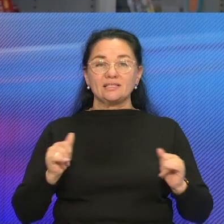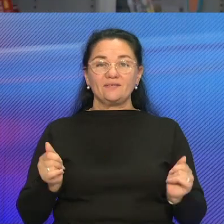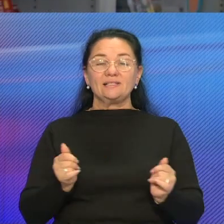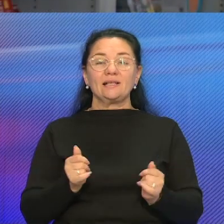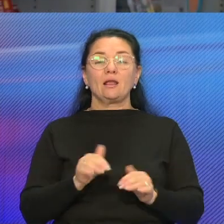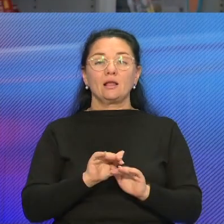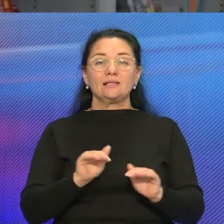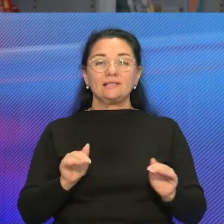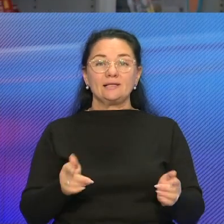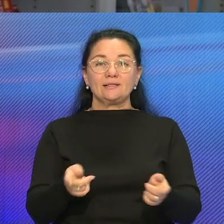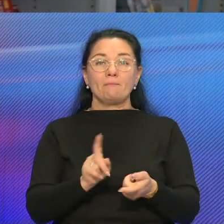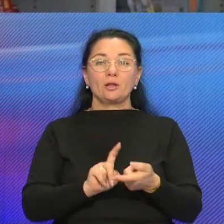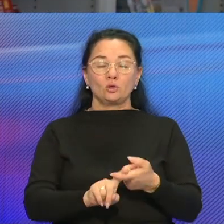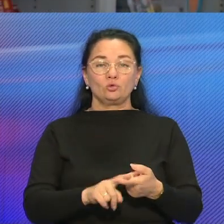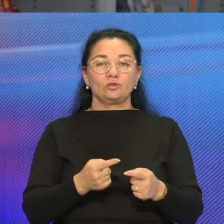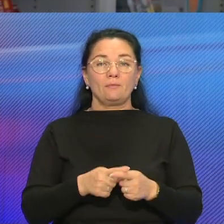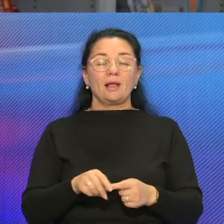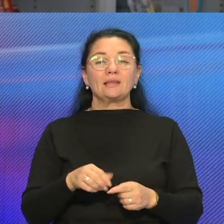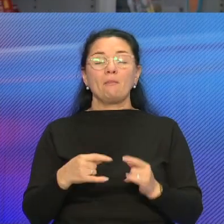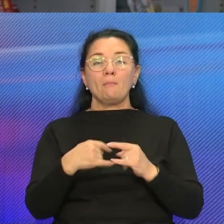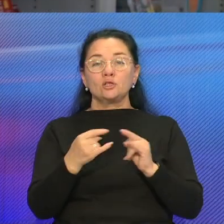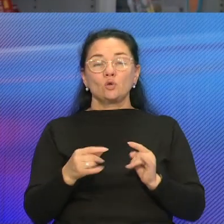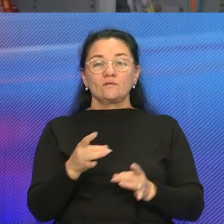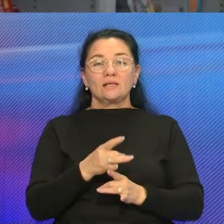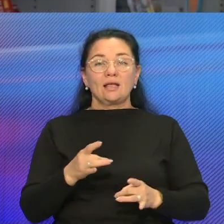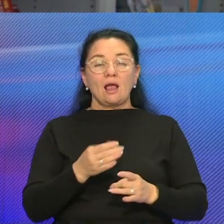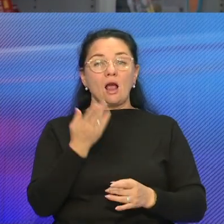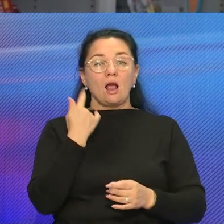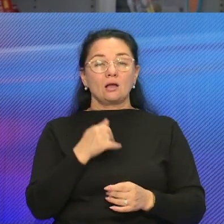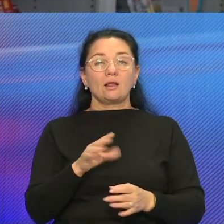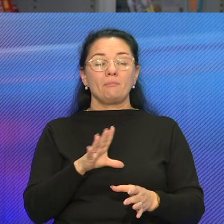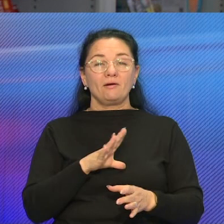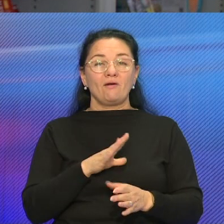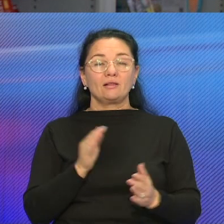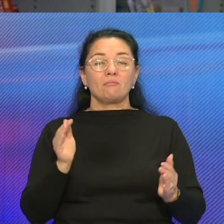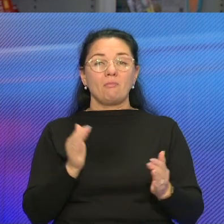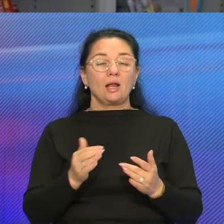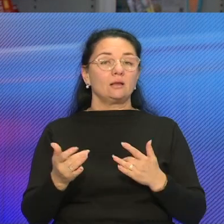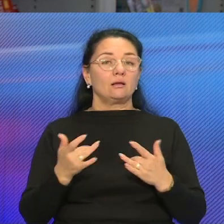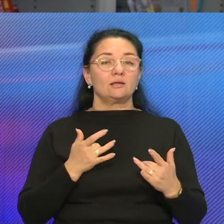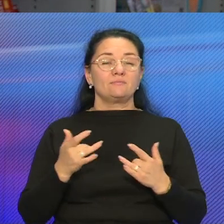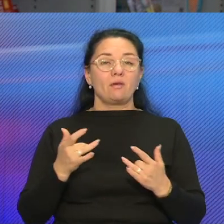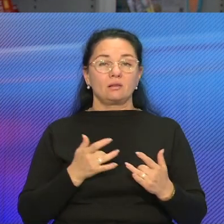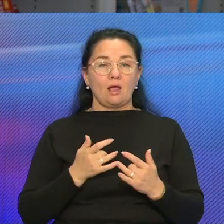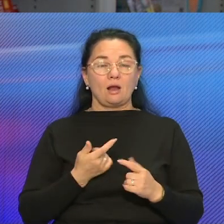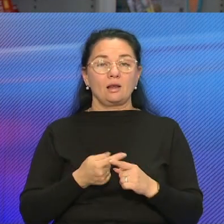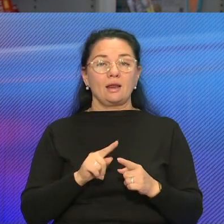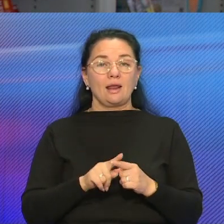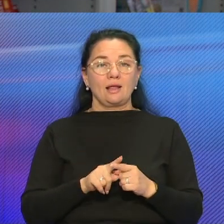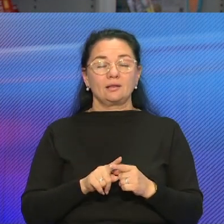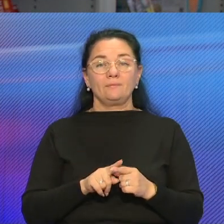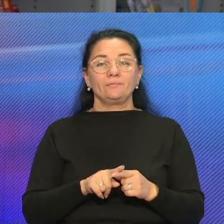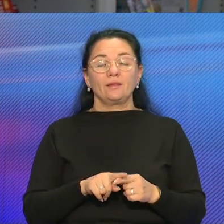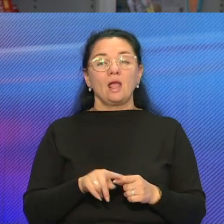теняў ў Мастовской районной бібліатэцы, калі пастановкі адбываюцца таксама патворах беларускіх аутарав. Гэта муралы